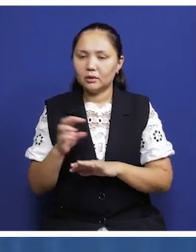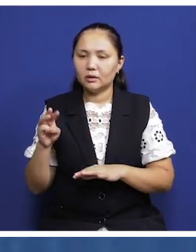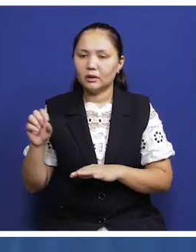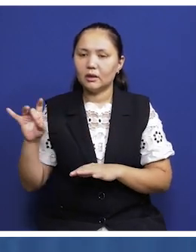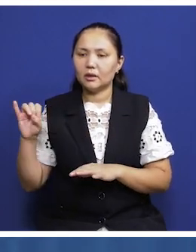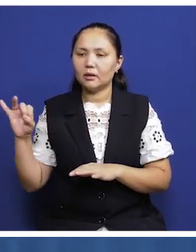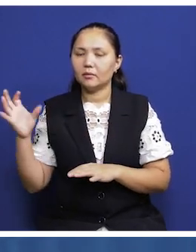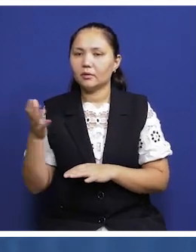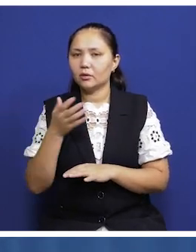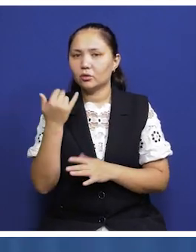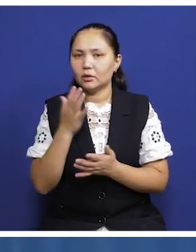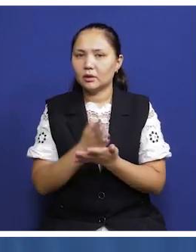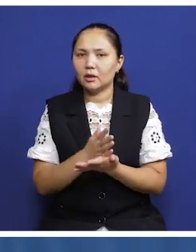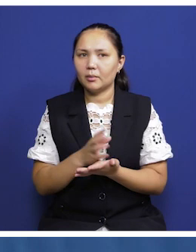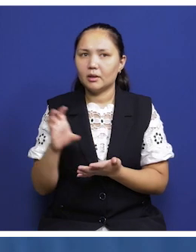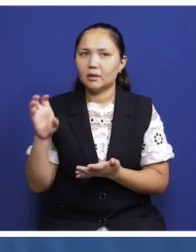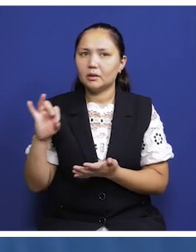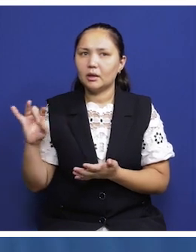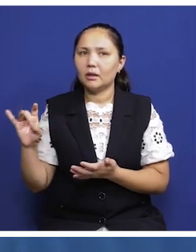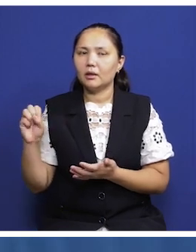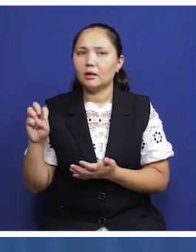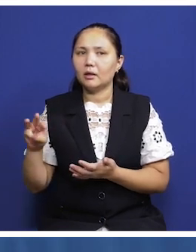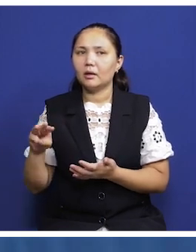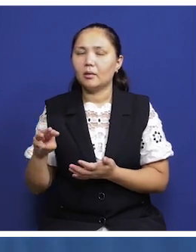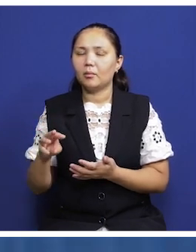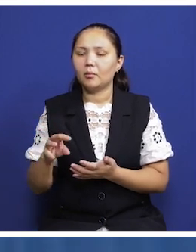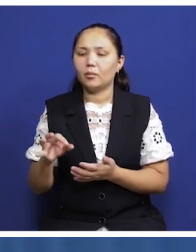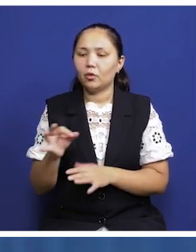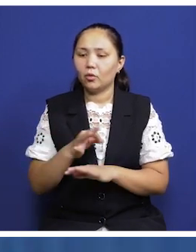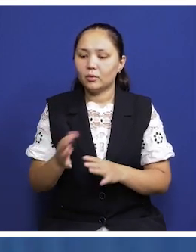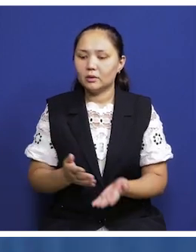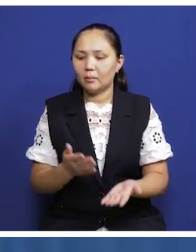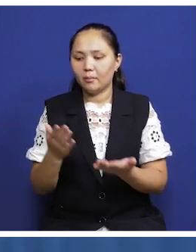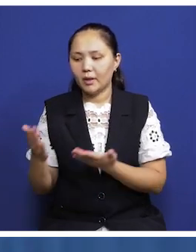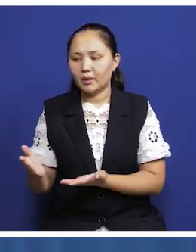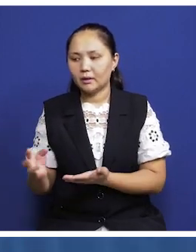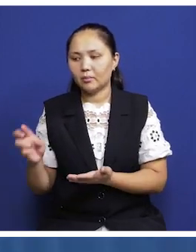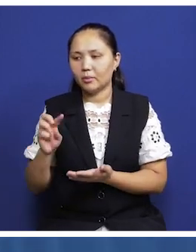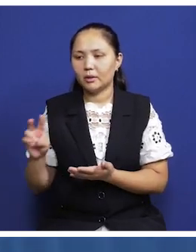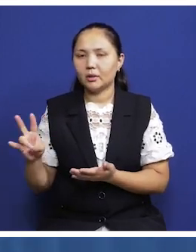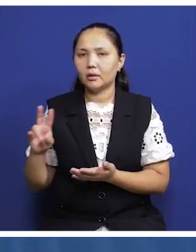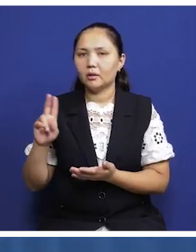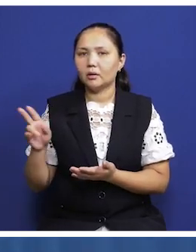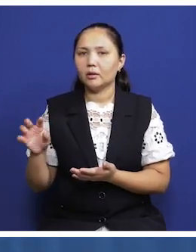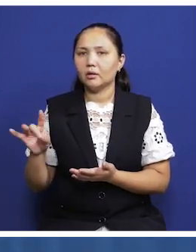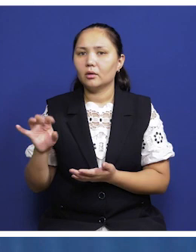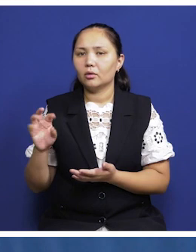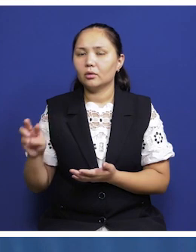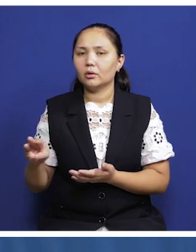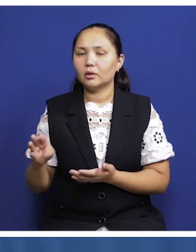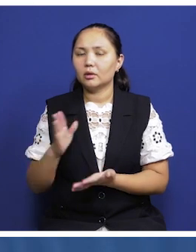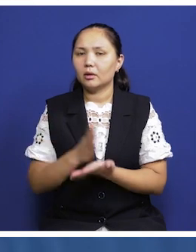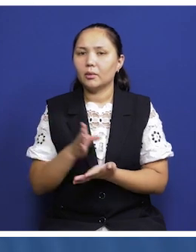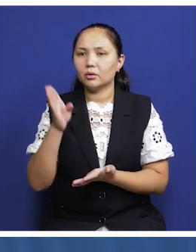бекітілмегендер де бар. Кеше мына Сайрам ауданына барғанда, ол жерде былайша айтқанда банкроттық жағдайға жетіп қалған су